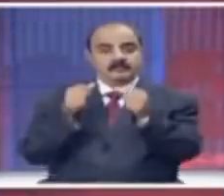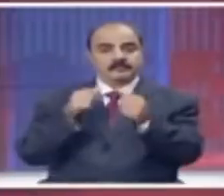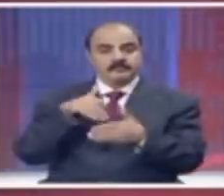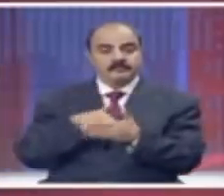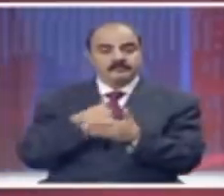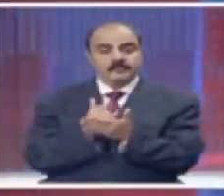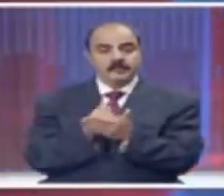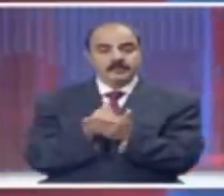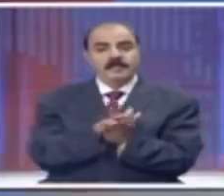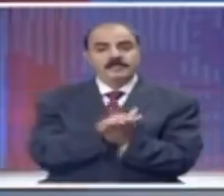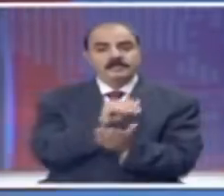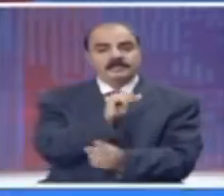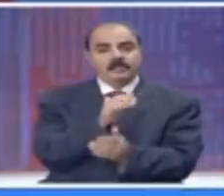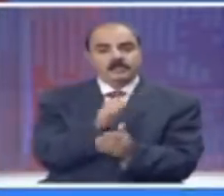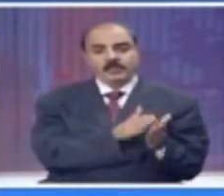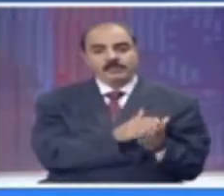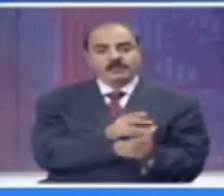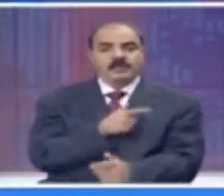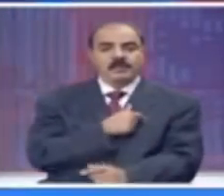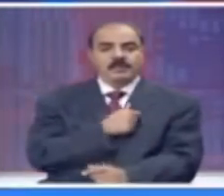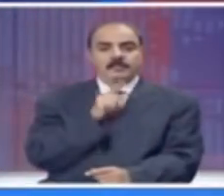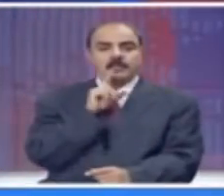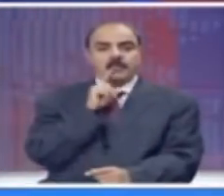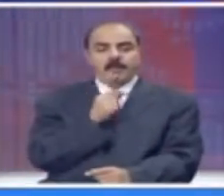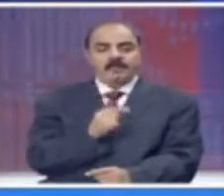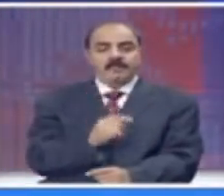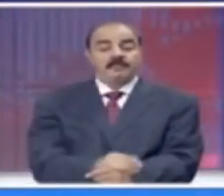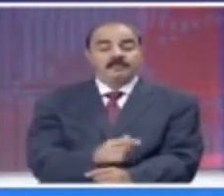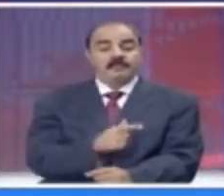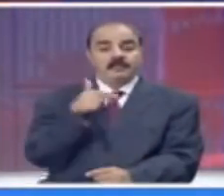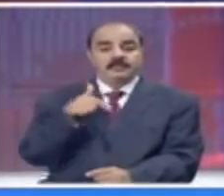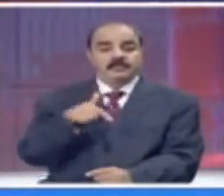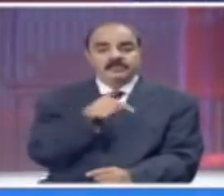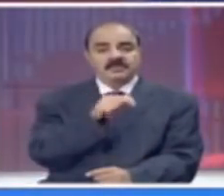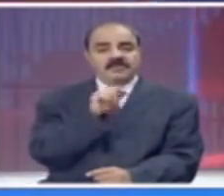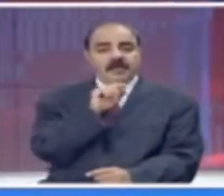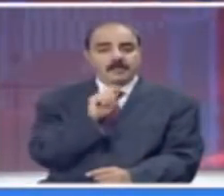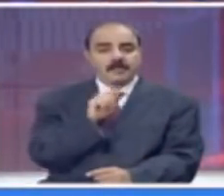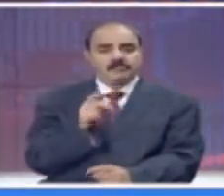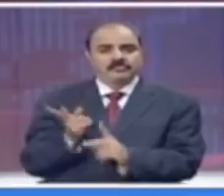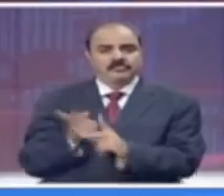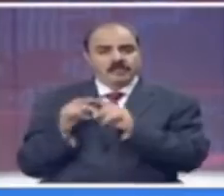أعلن رئيس السلطة الوطنية المستقلة للانتخابات الجزائرية محمد شرفي أن